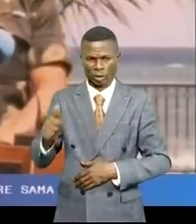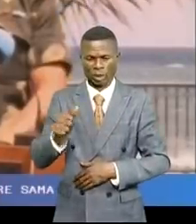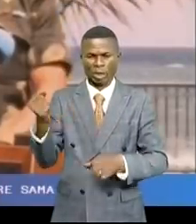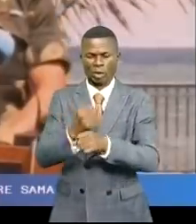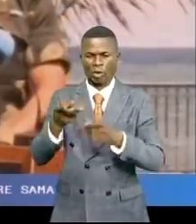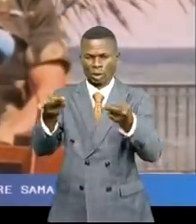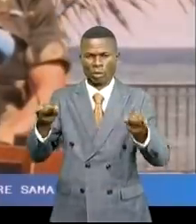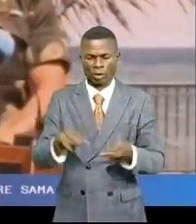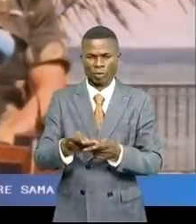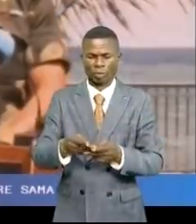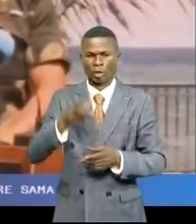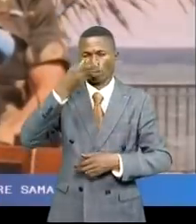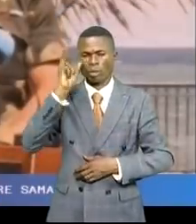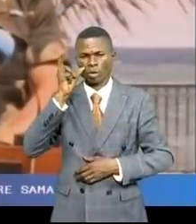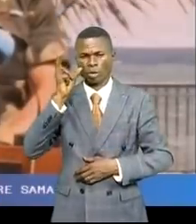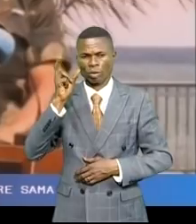Axe